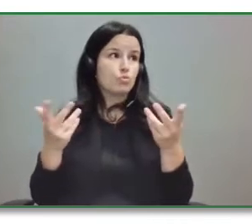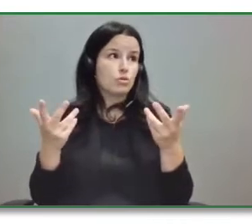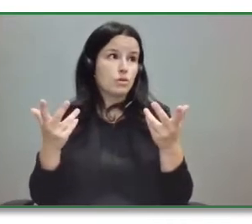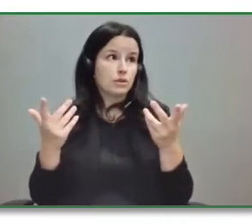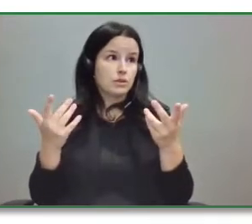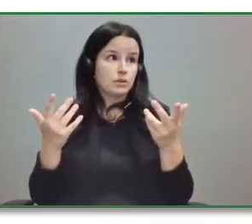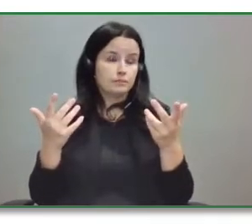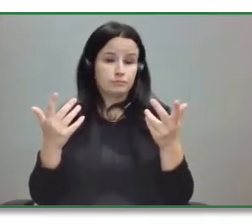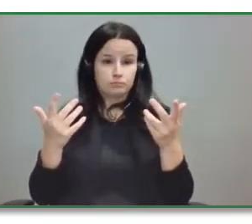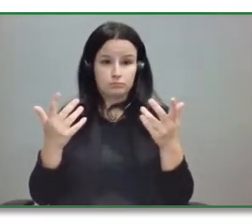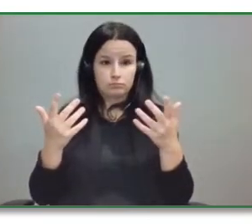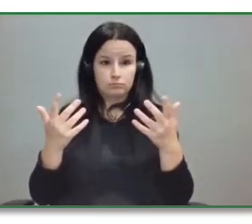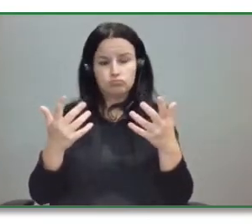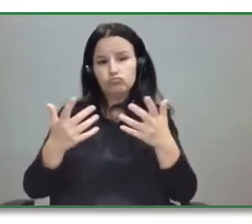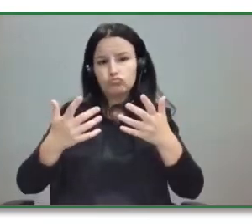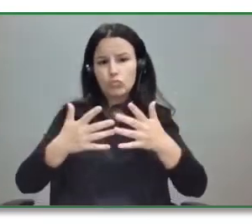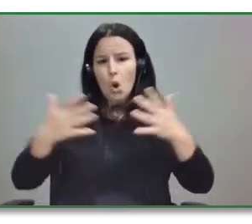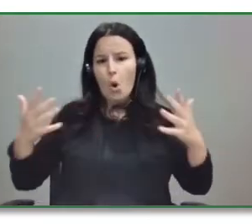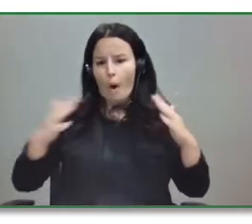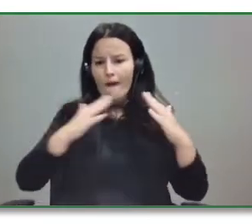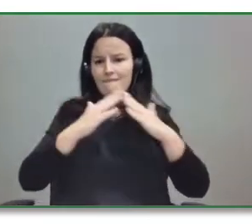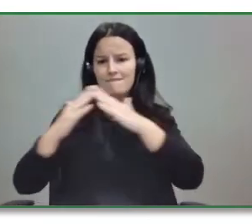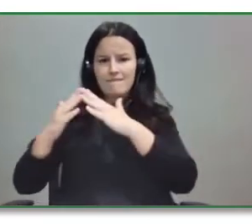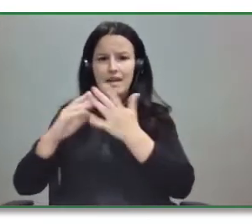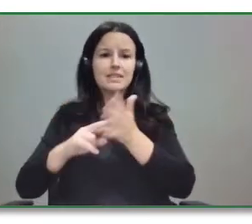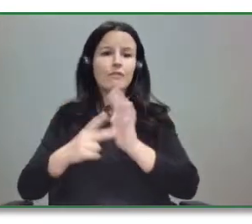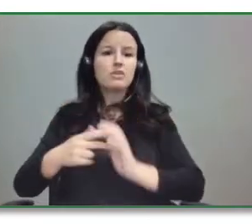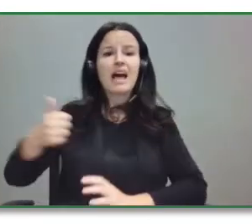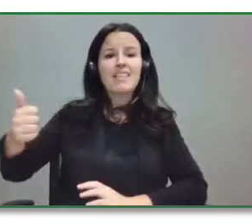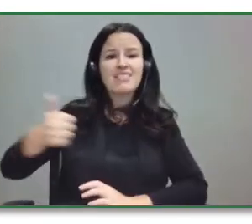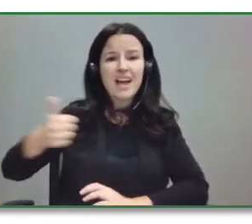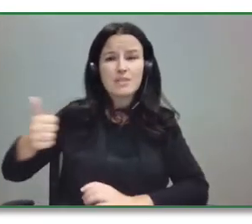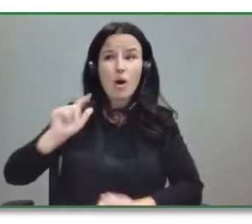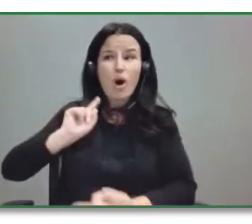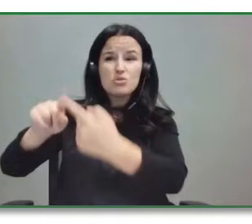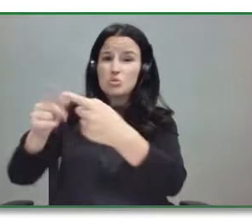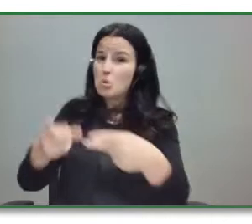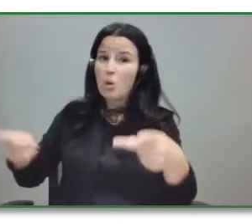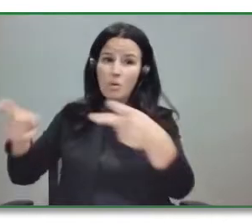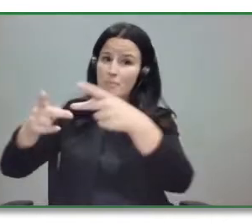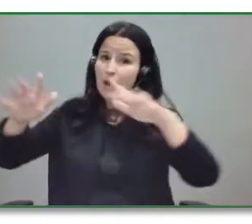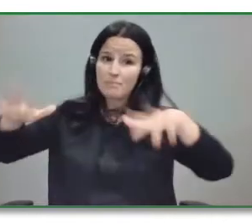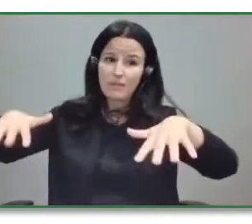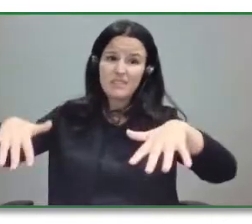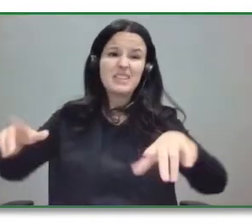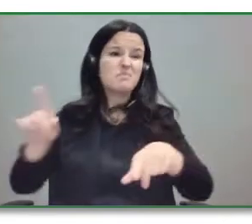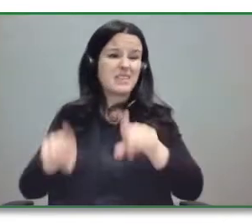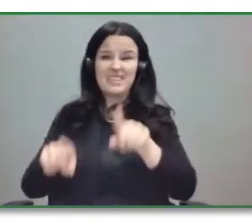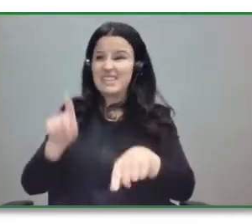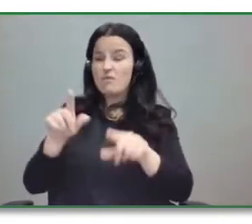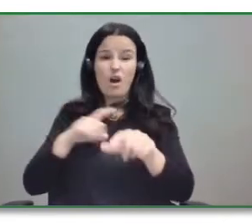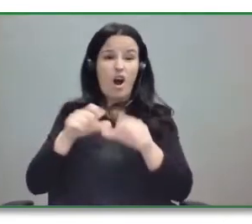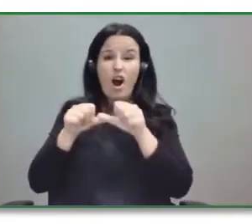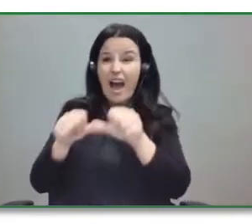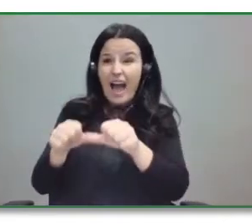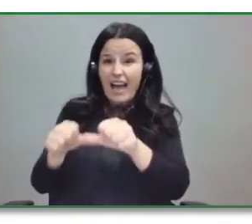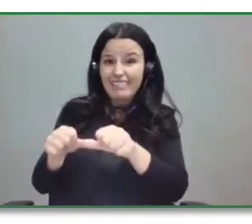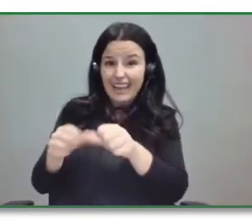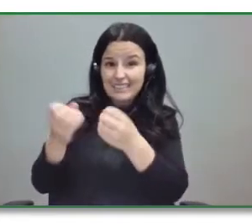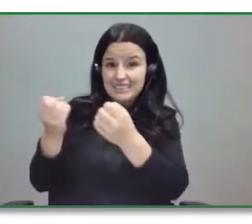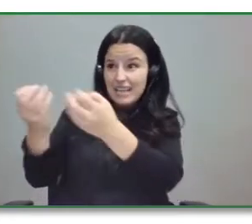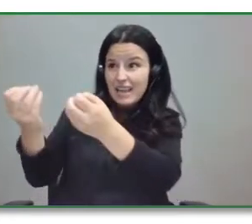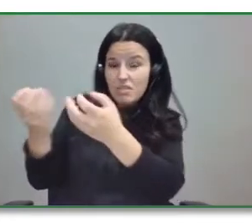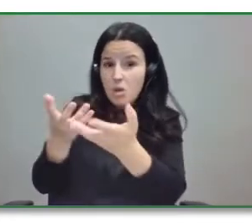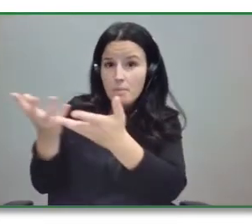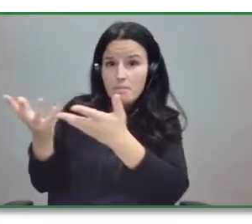une grande agglomération et souvent les transports en commun ne vont pas jusqu'au parc et bien souvent, il n'y a même pas d'adresse physique pour le point de départ d'un sentier et d'un centre